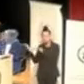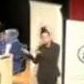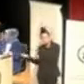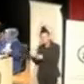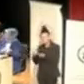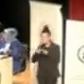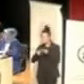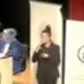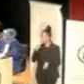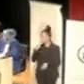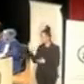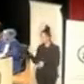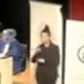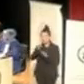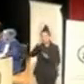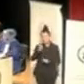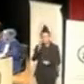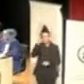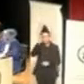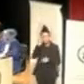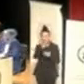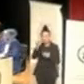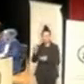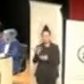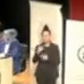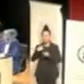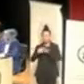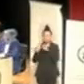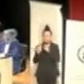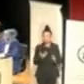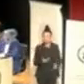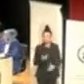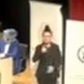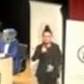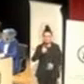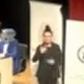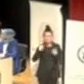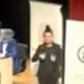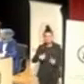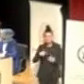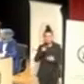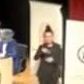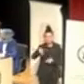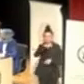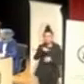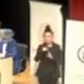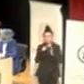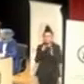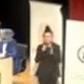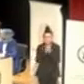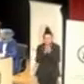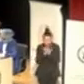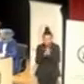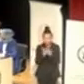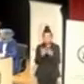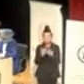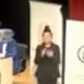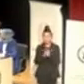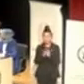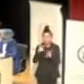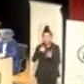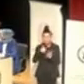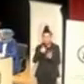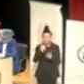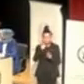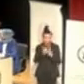Yenancığım. Öncelikle hoş geldiniz. Ben sizlere e-kitabın mobil uygulamasından bahsedeceğim. Dijital yayın platformumuz,